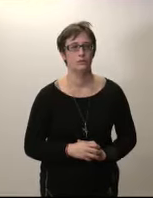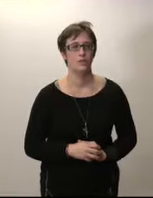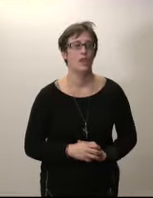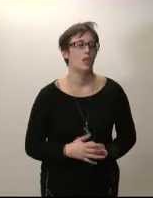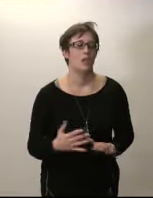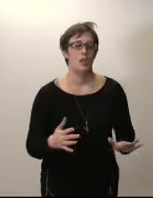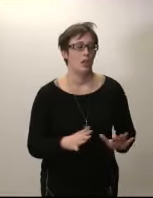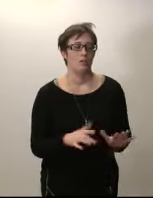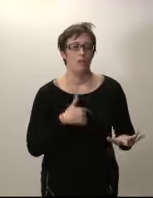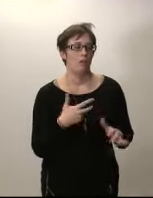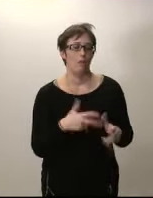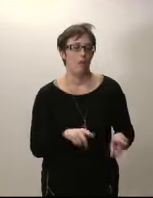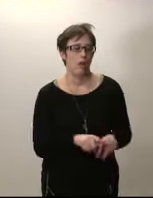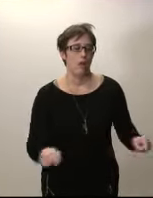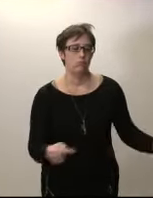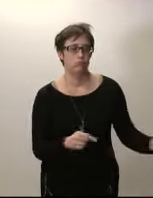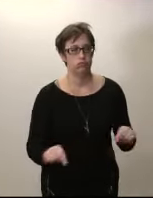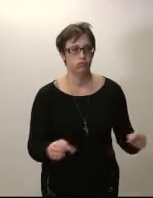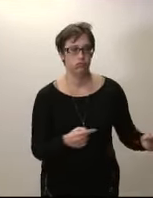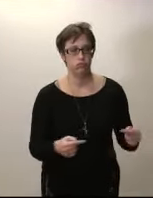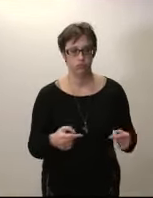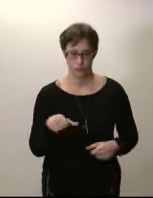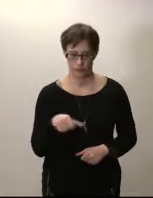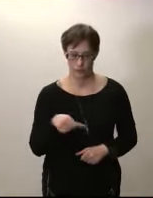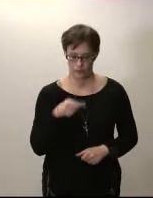Vas-y, appuie. Appuie, Roger.